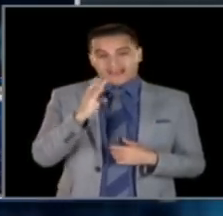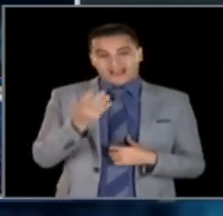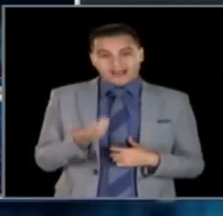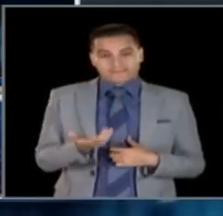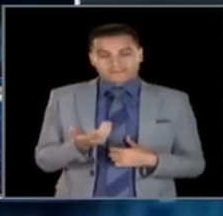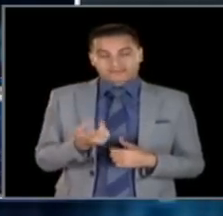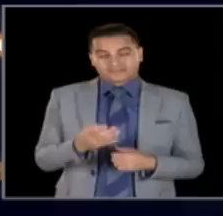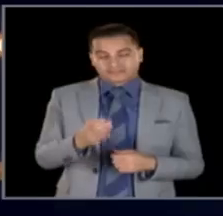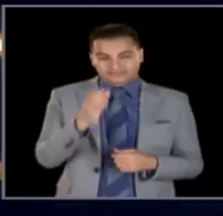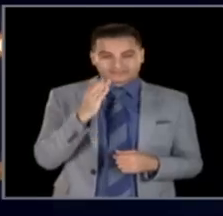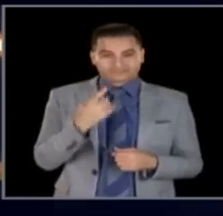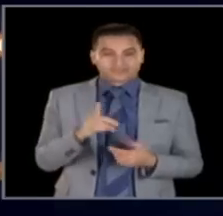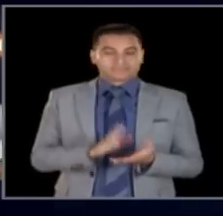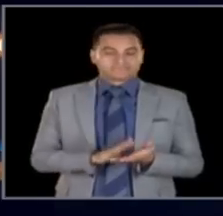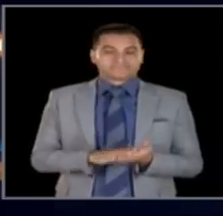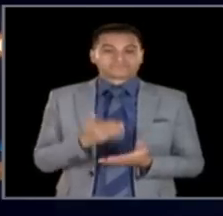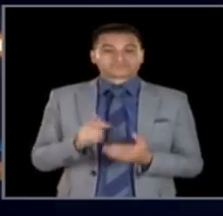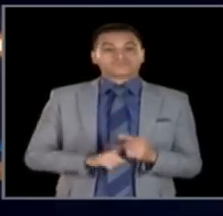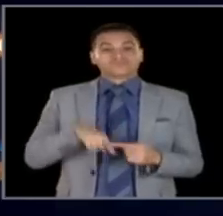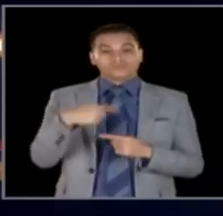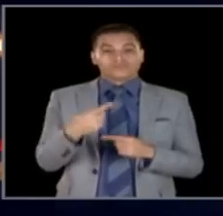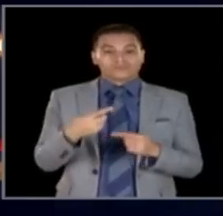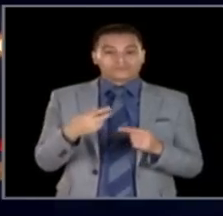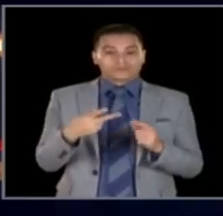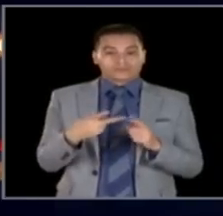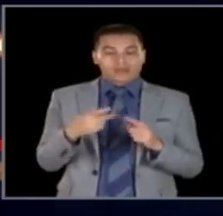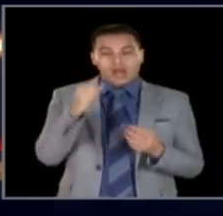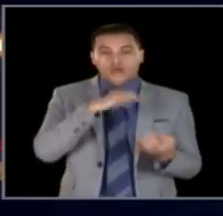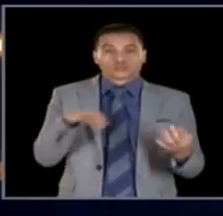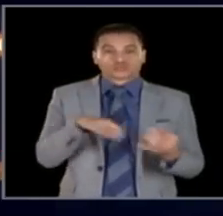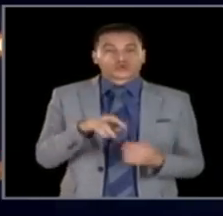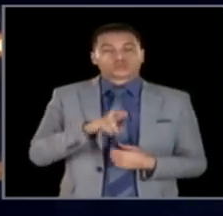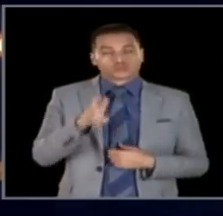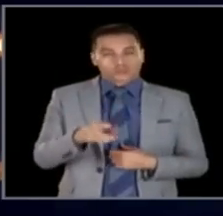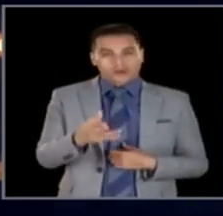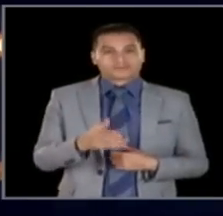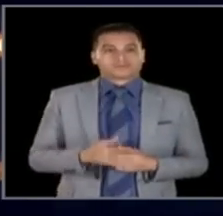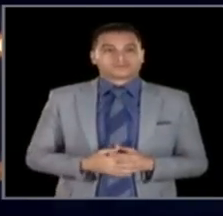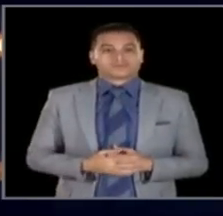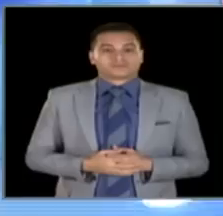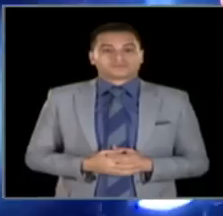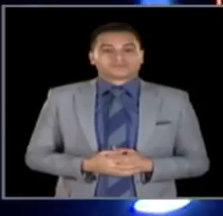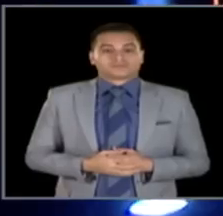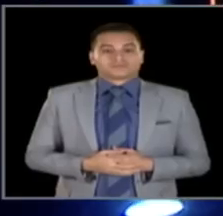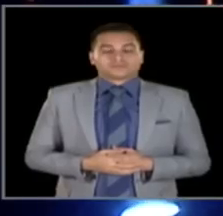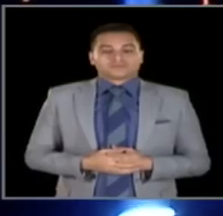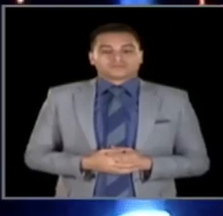فعلا كمال الشيخ. السؤال اللي جاي أغاني موسيقى، والسؤال هو،